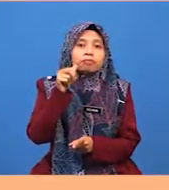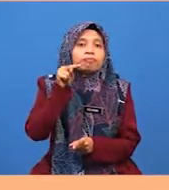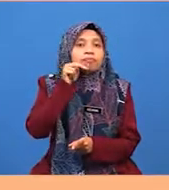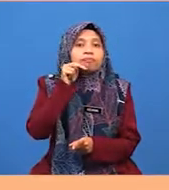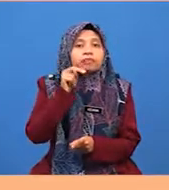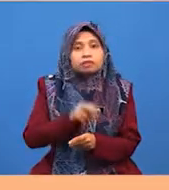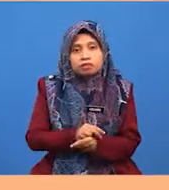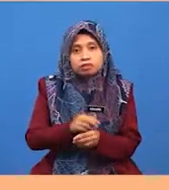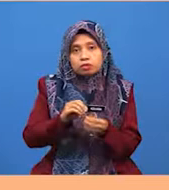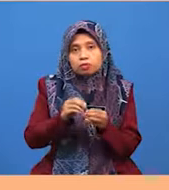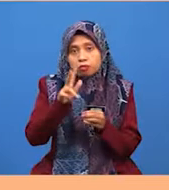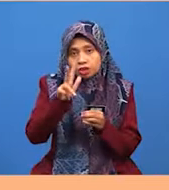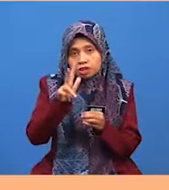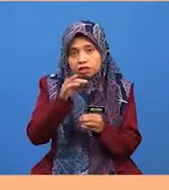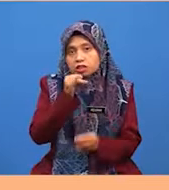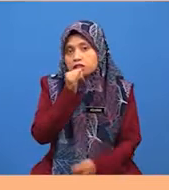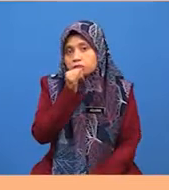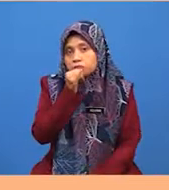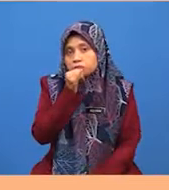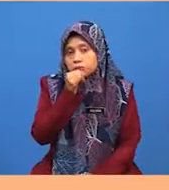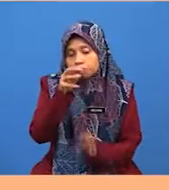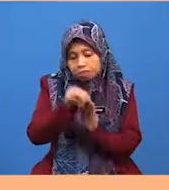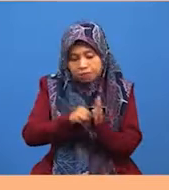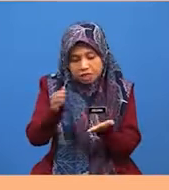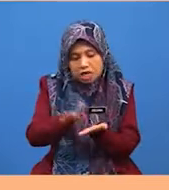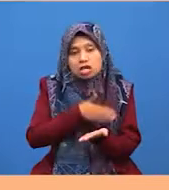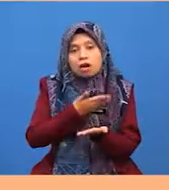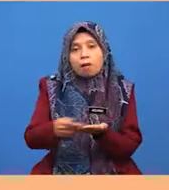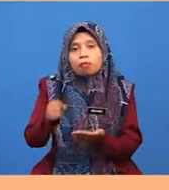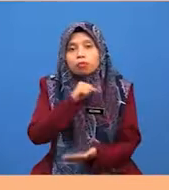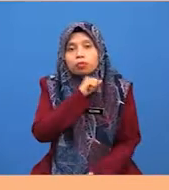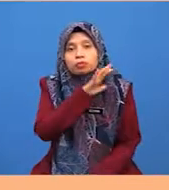Ayat yang ketiga, ibu menyapu sampah.